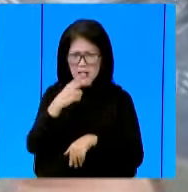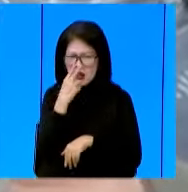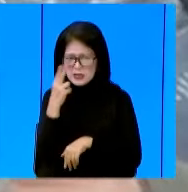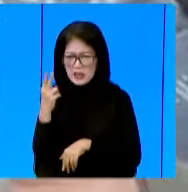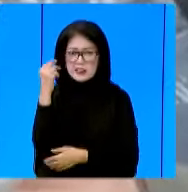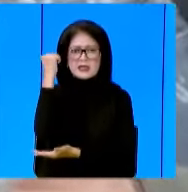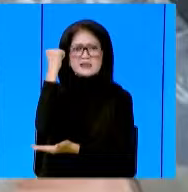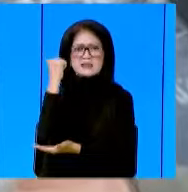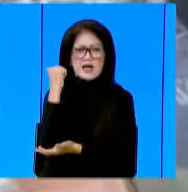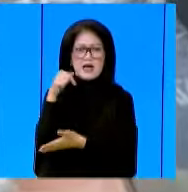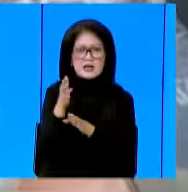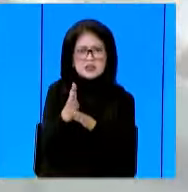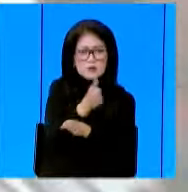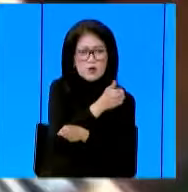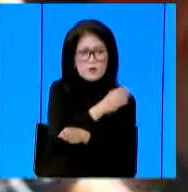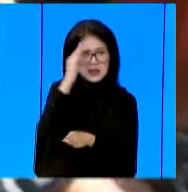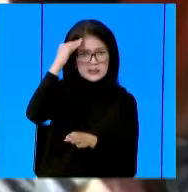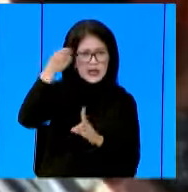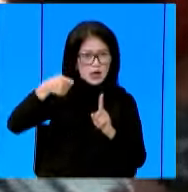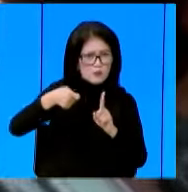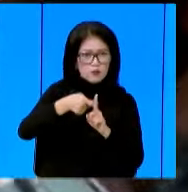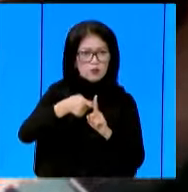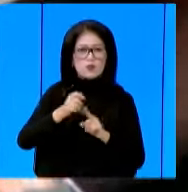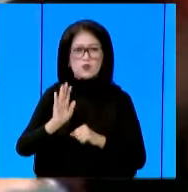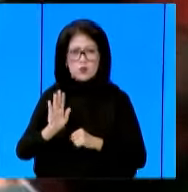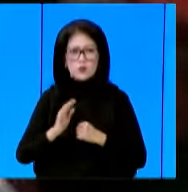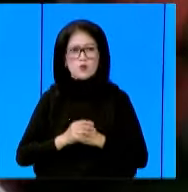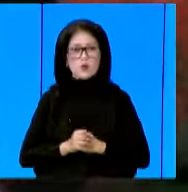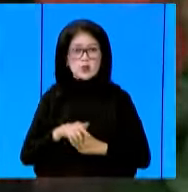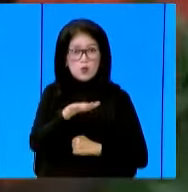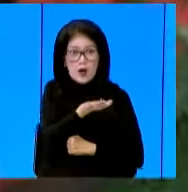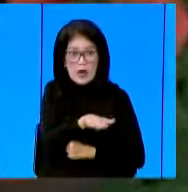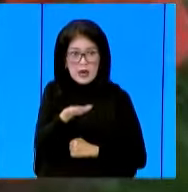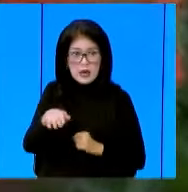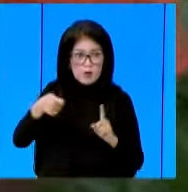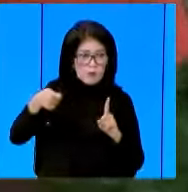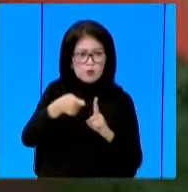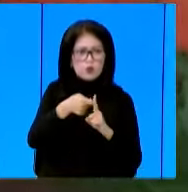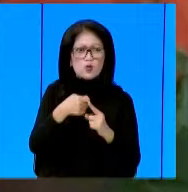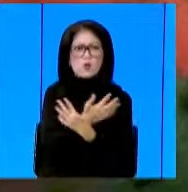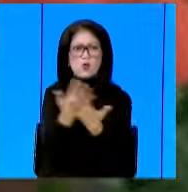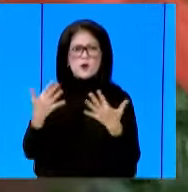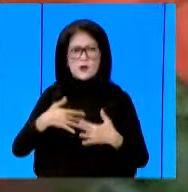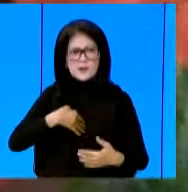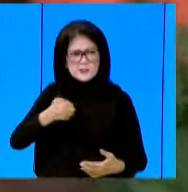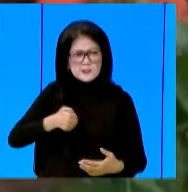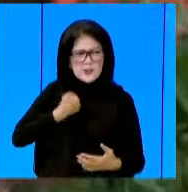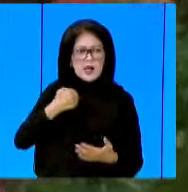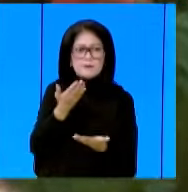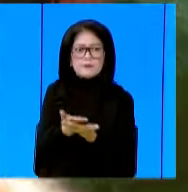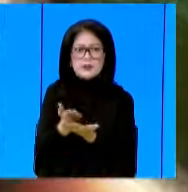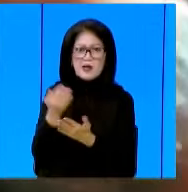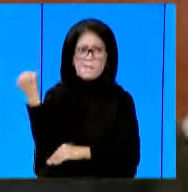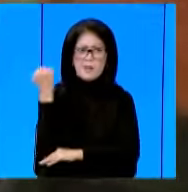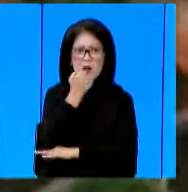tersangka melakukan rencana pembunuhan. Pembunuhan bocah ini memicu kekesalan warga hingga berharap pelaku diganjar hukuman setimpal.